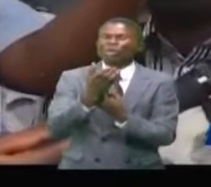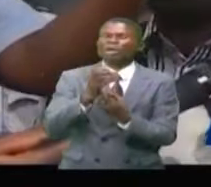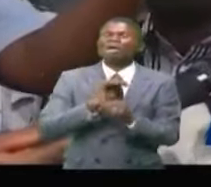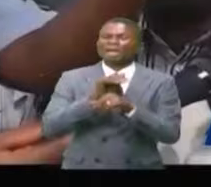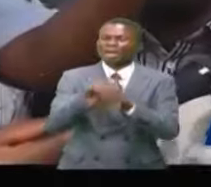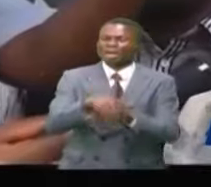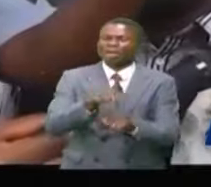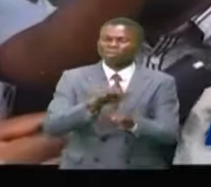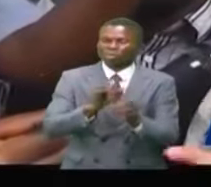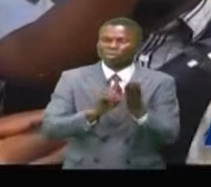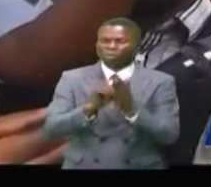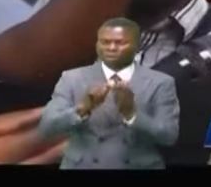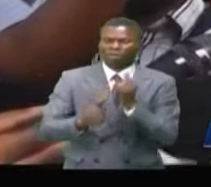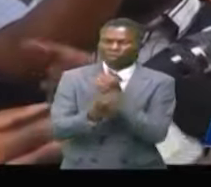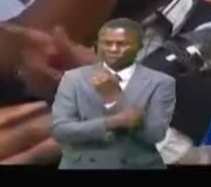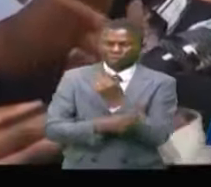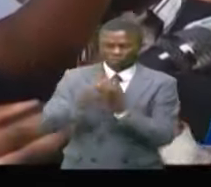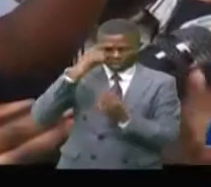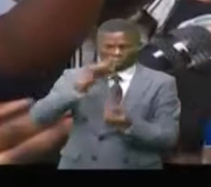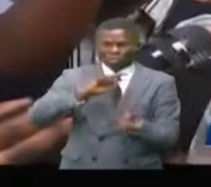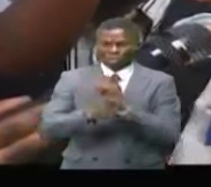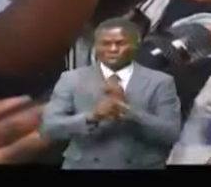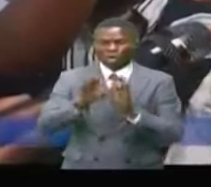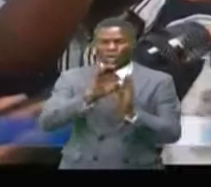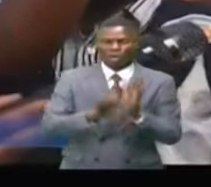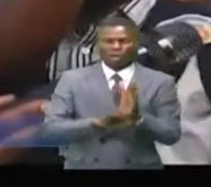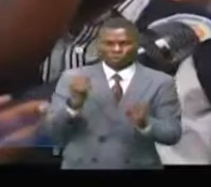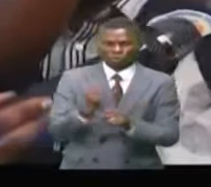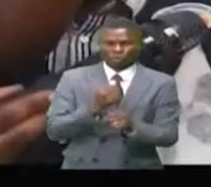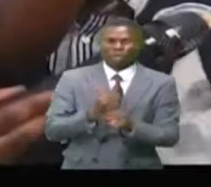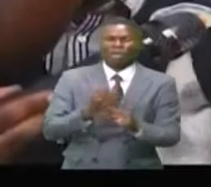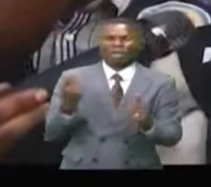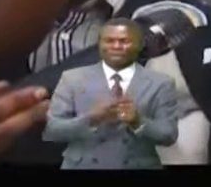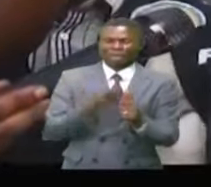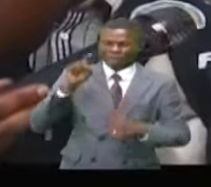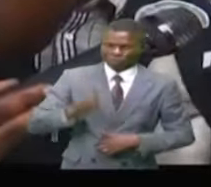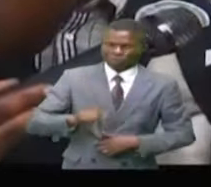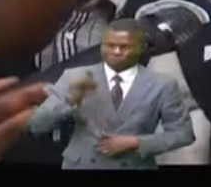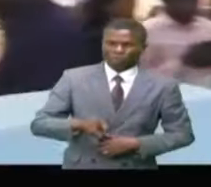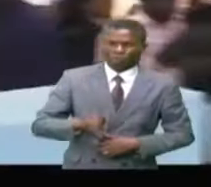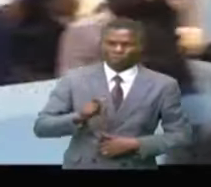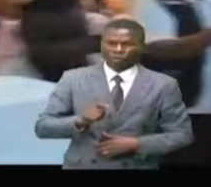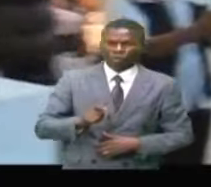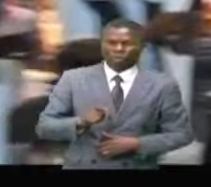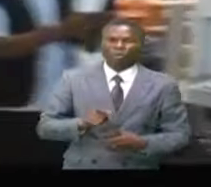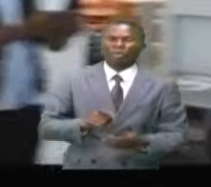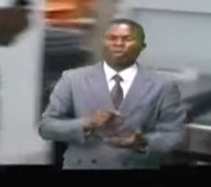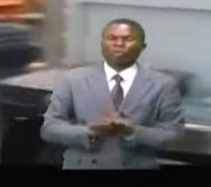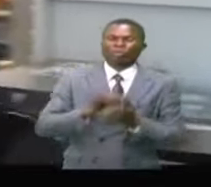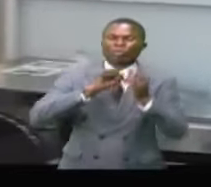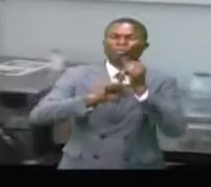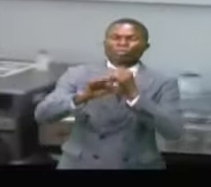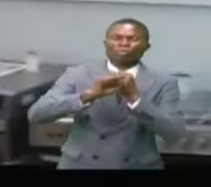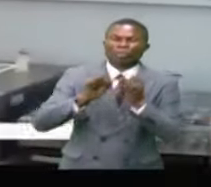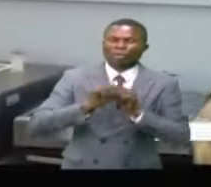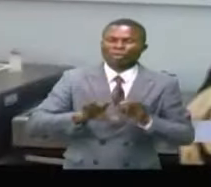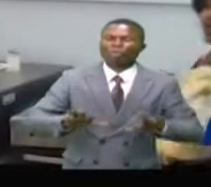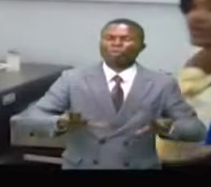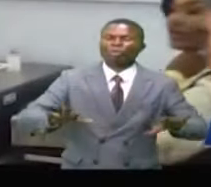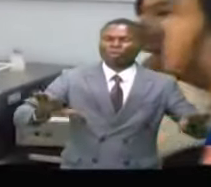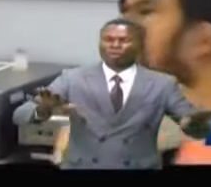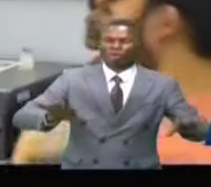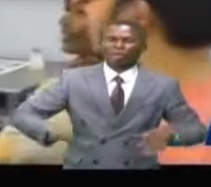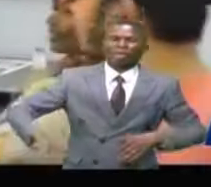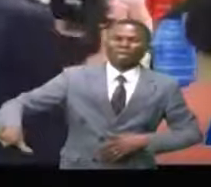beaucoup d'argent. Pour améliorer aussi nos conditions de travail, il faut que nous ayons des résultats concrets. Une campagne qui va s'étendre sur